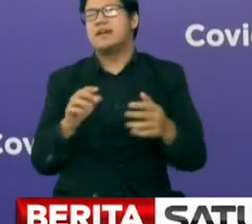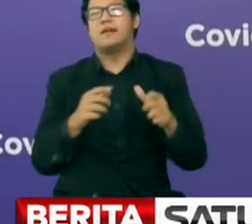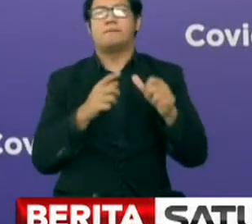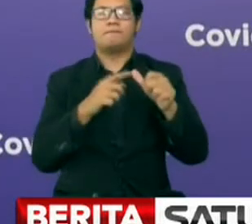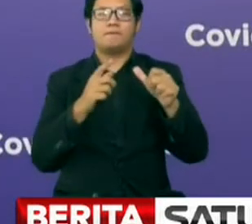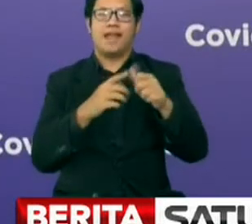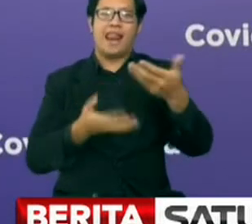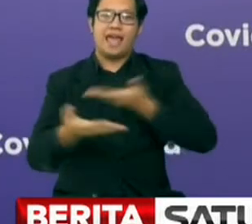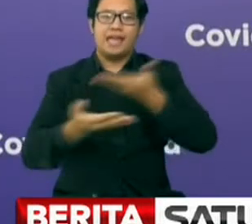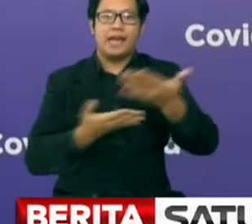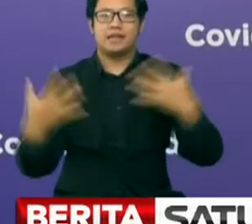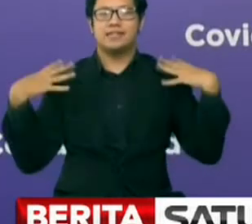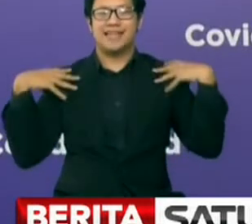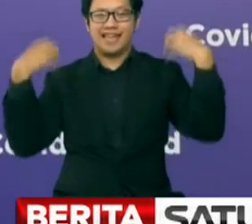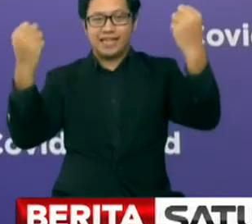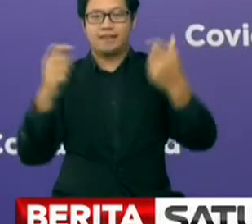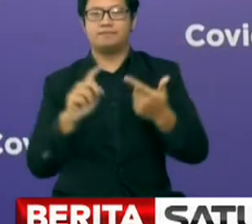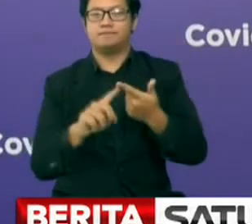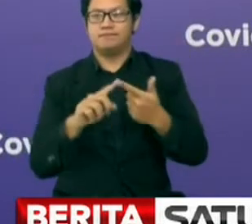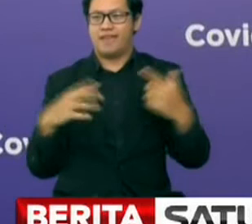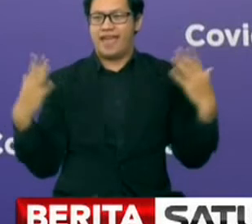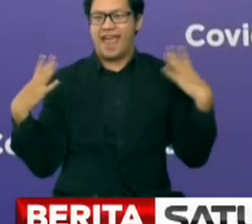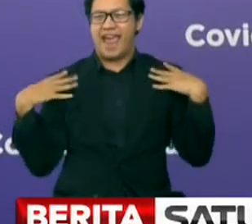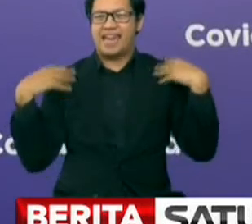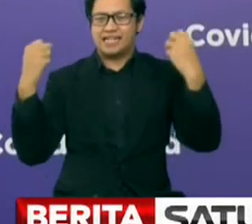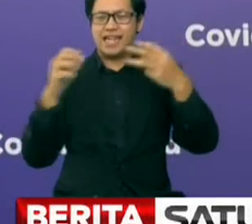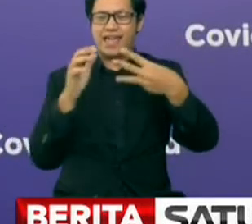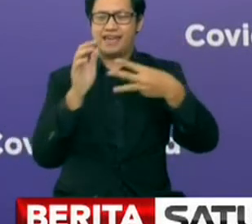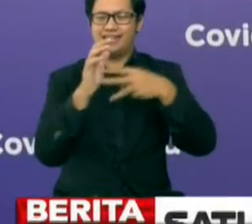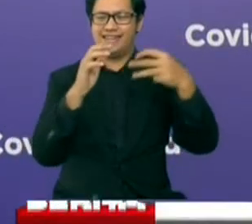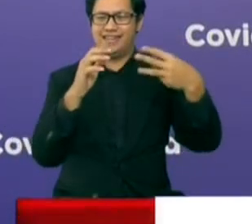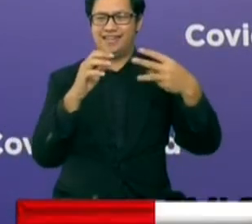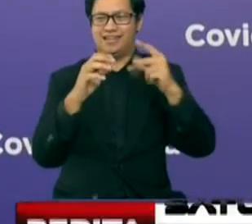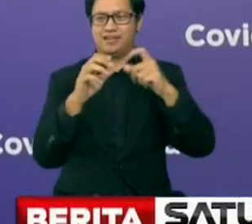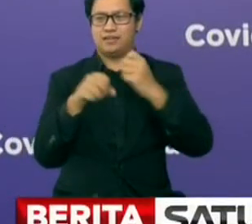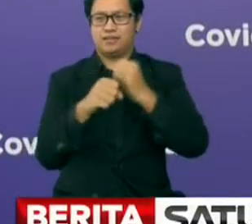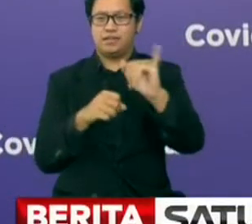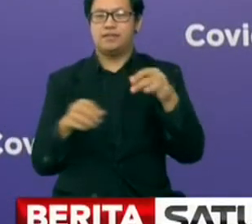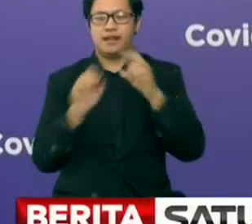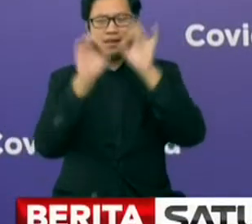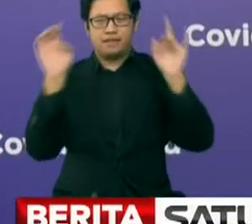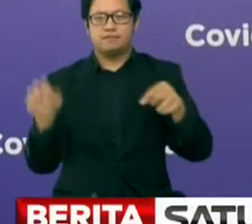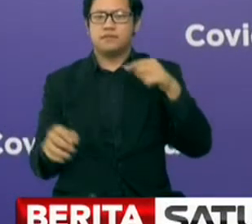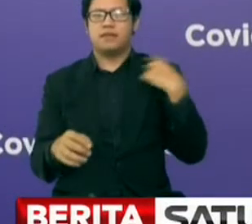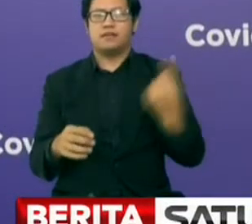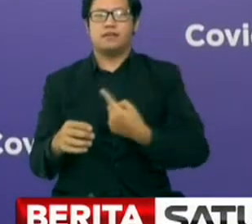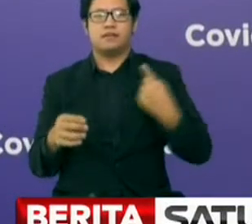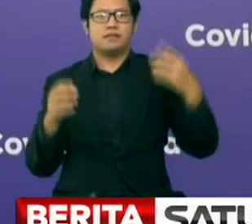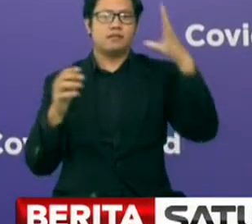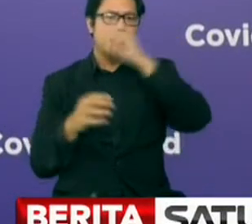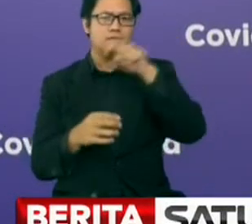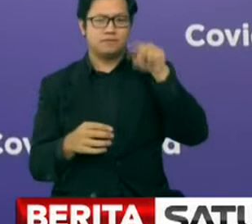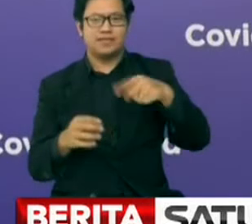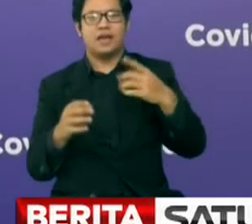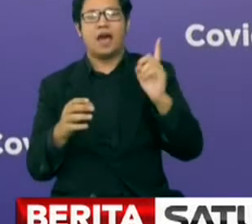terkait dengan layanan kesehatan sektor energi dan sebagainya maka kita menyadari bahwa ini akan kita jalankan dengan